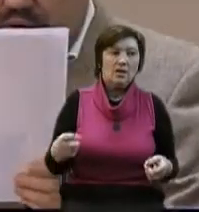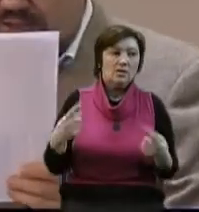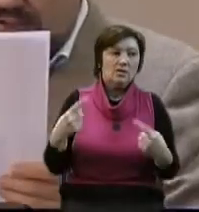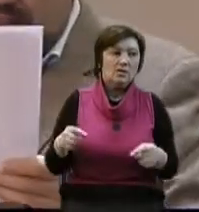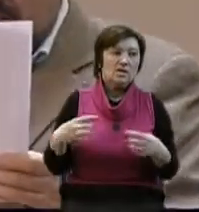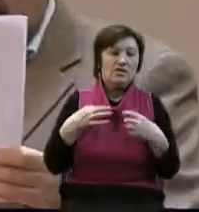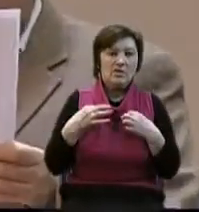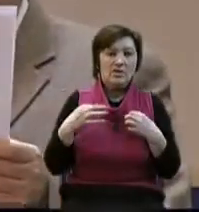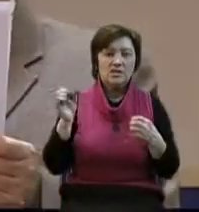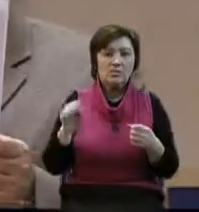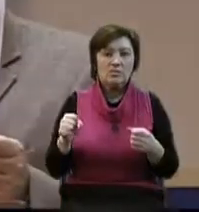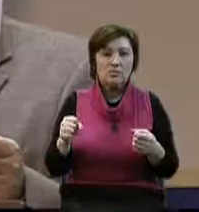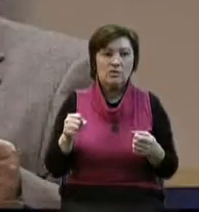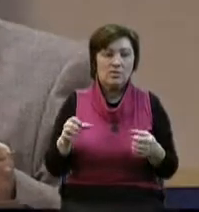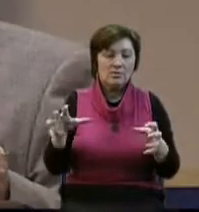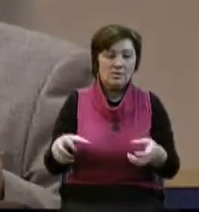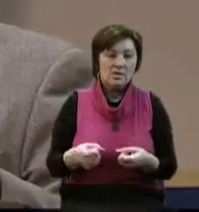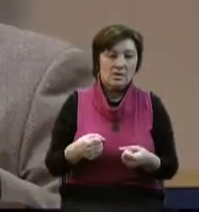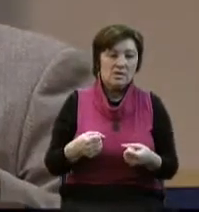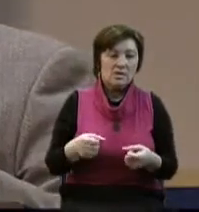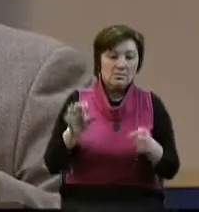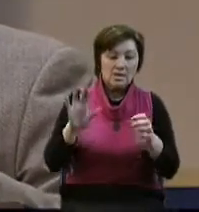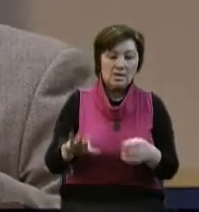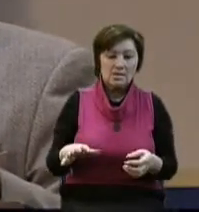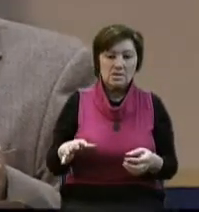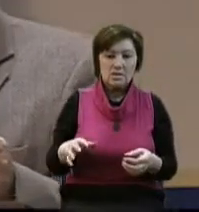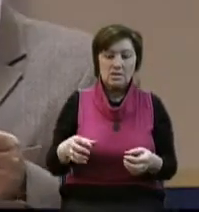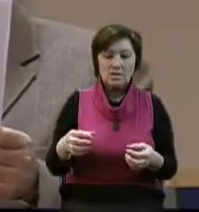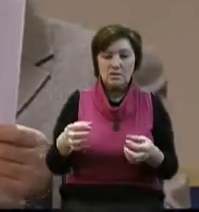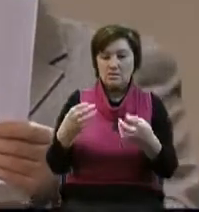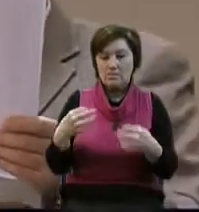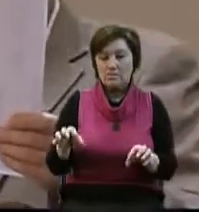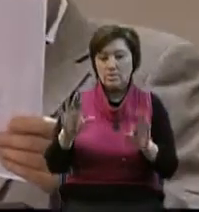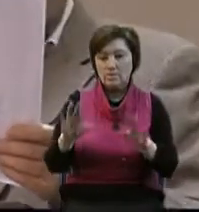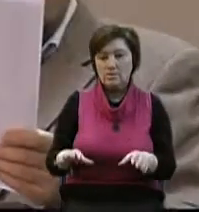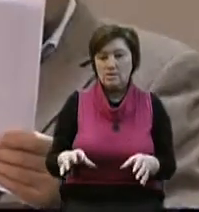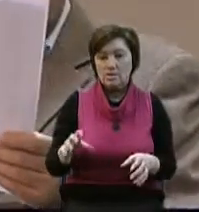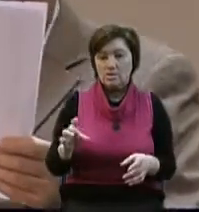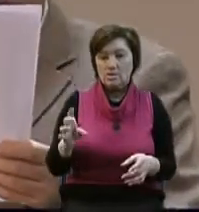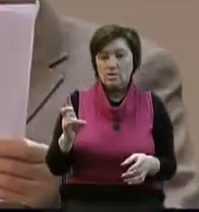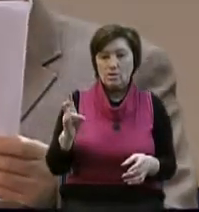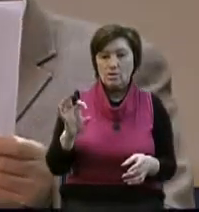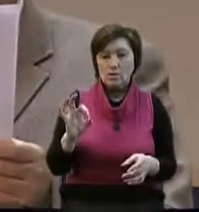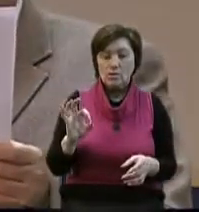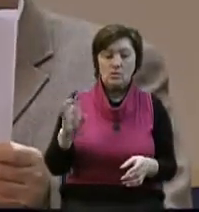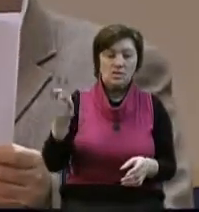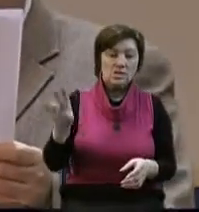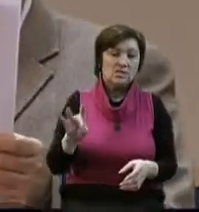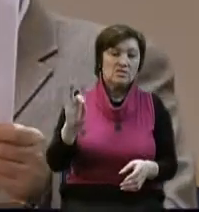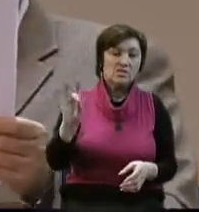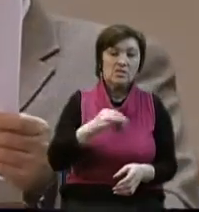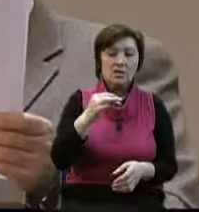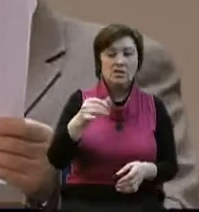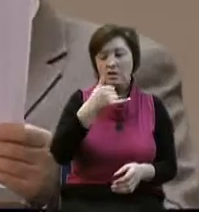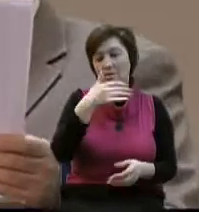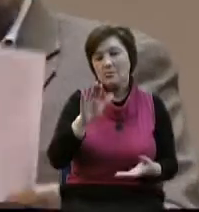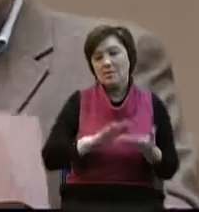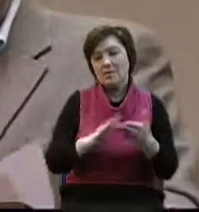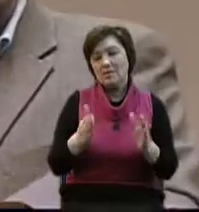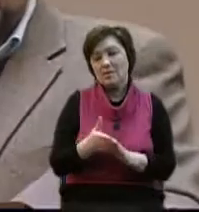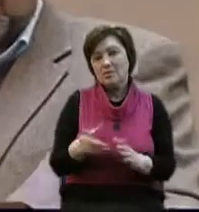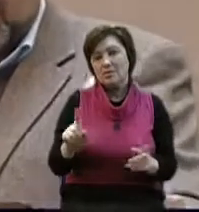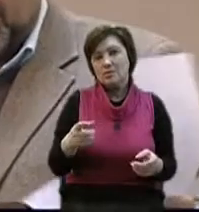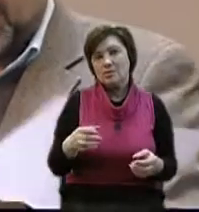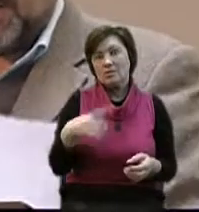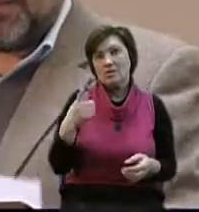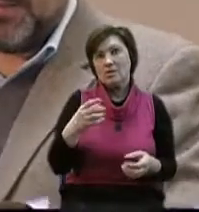в любое место и класть на свободное по закону место, но раввины не могли прийти к согласию в том, что означало слово «любое»